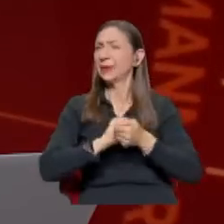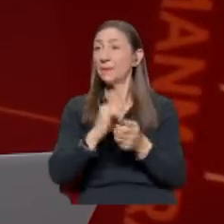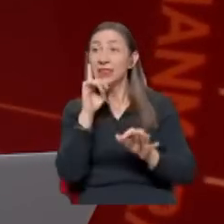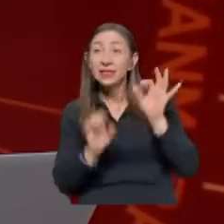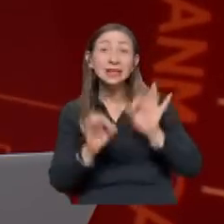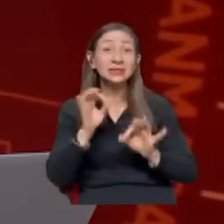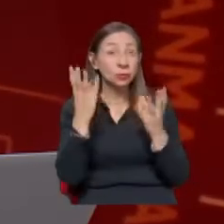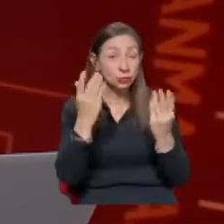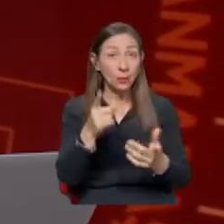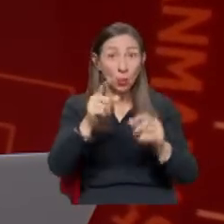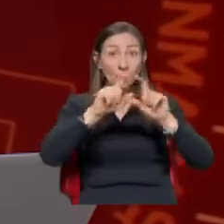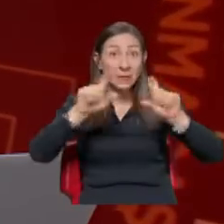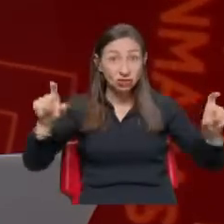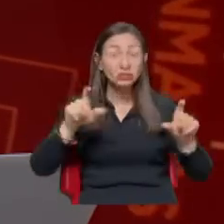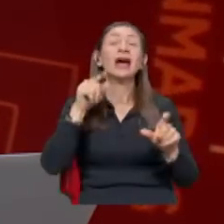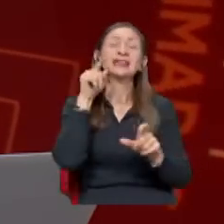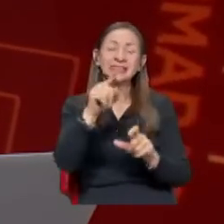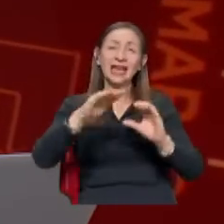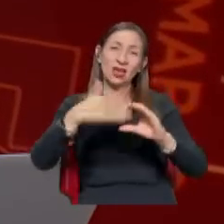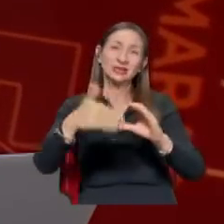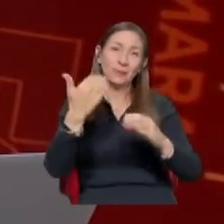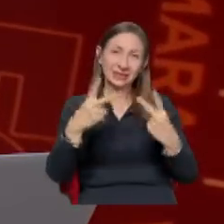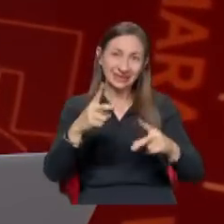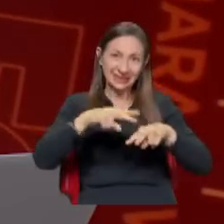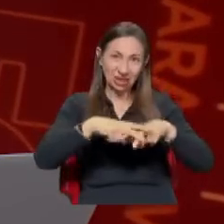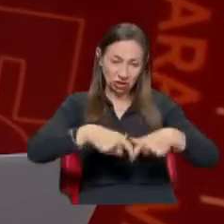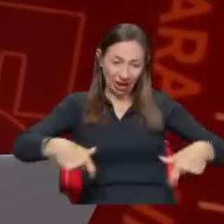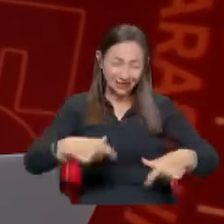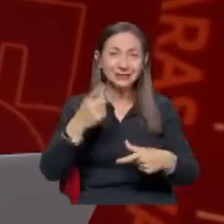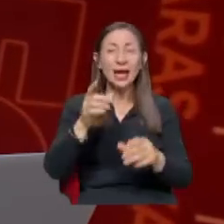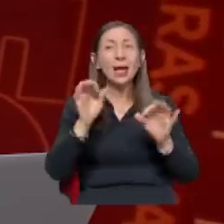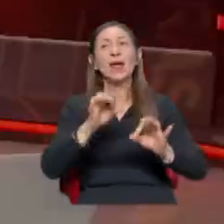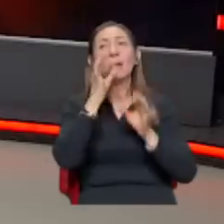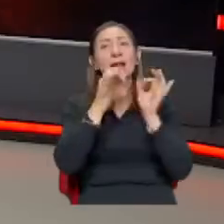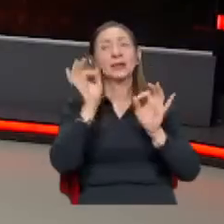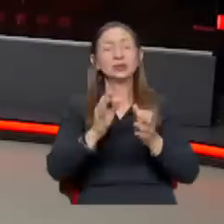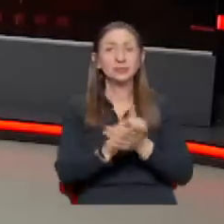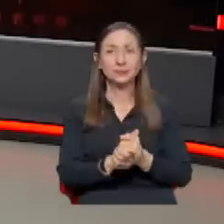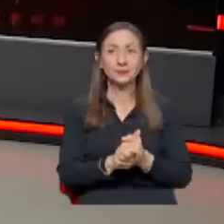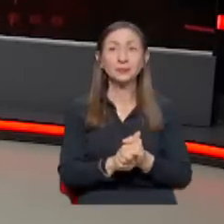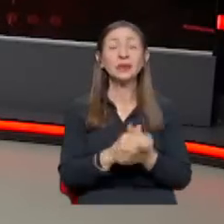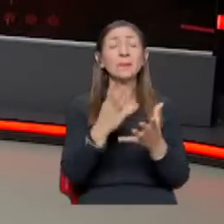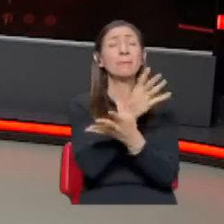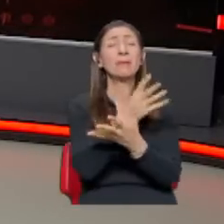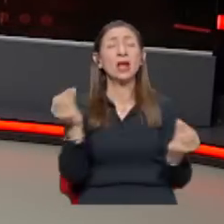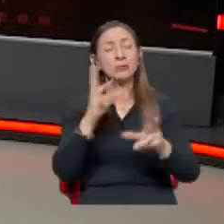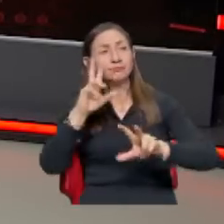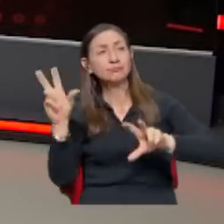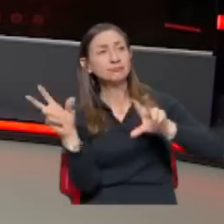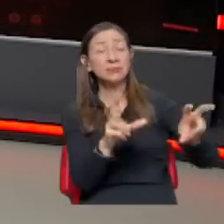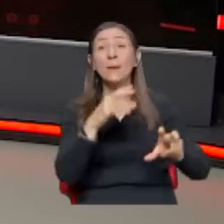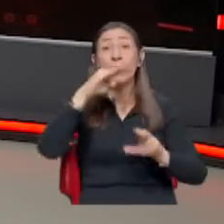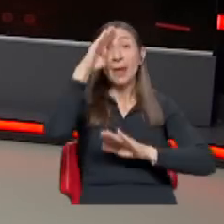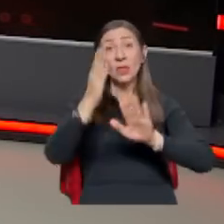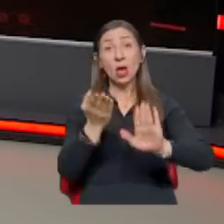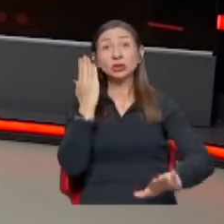testi olacak. Bu başlıkta sizler de yazabilirsiniz. Hemen başlayalım bültene. Milyonların gözü kulağı